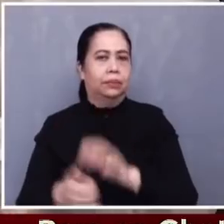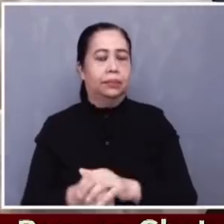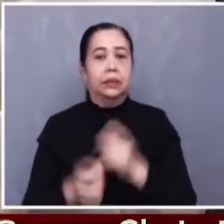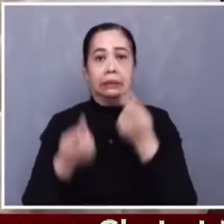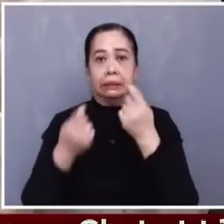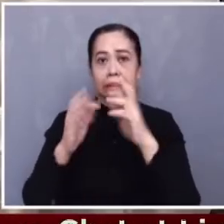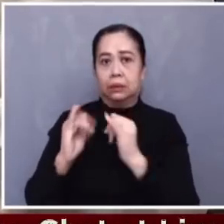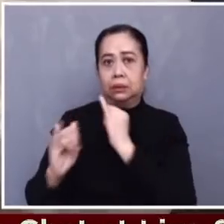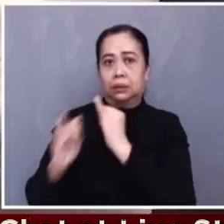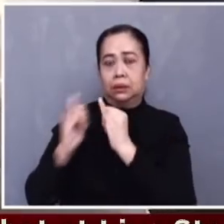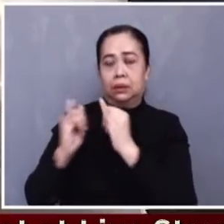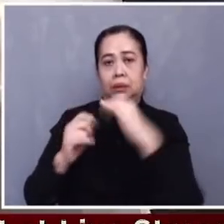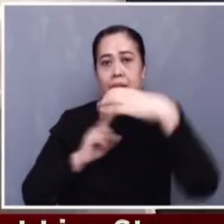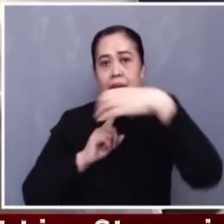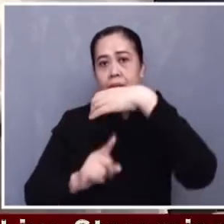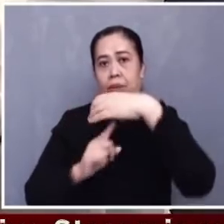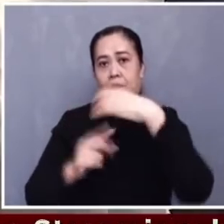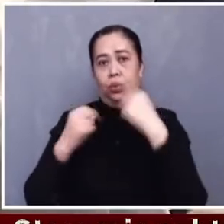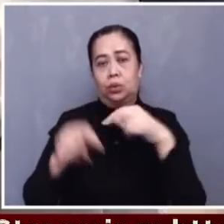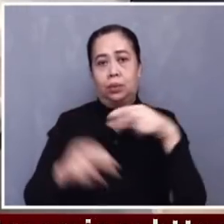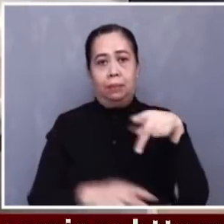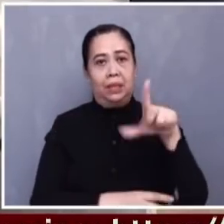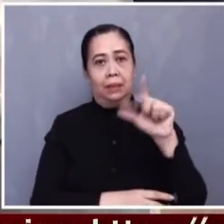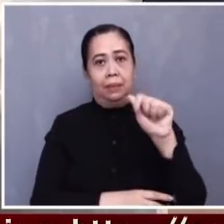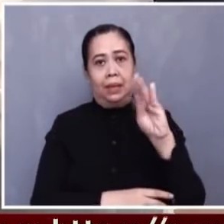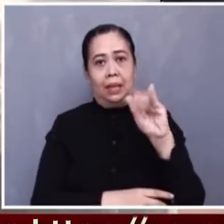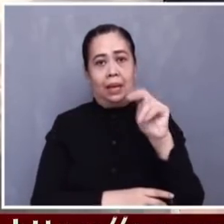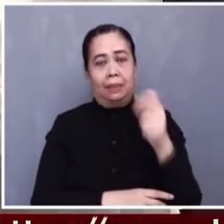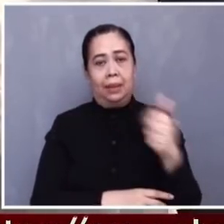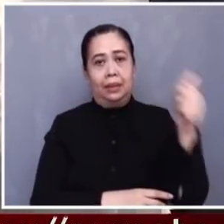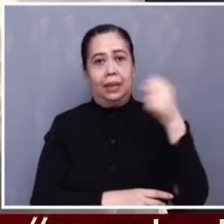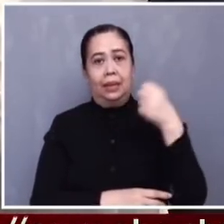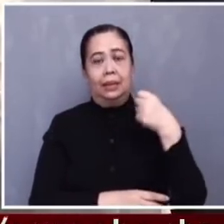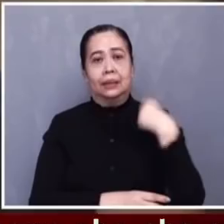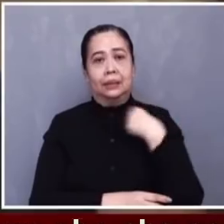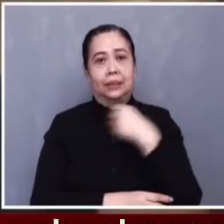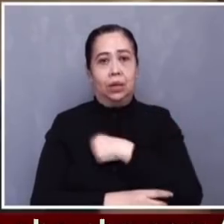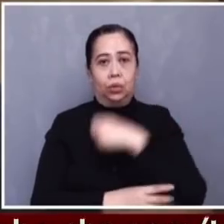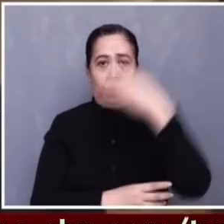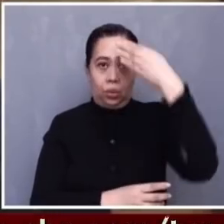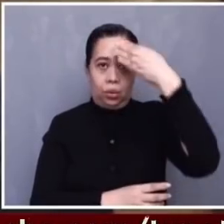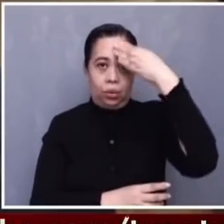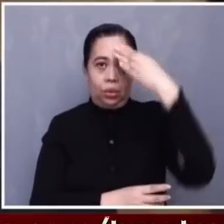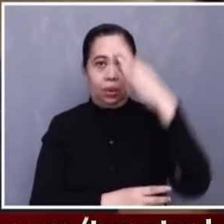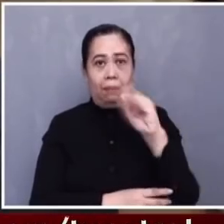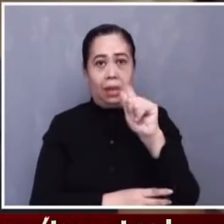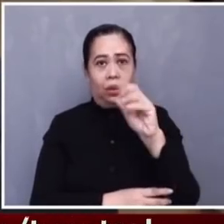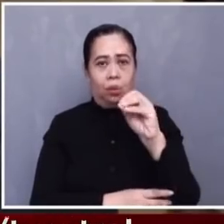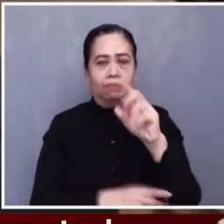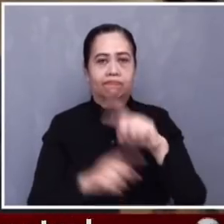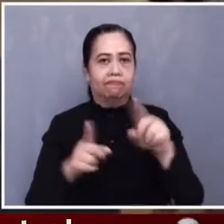ng ABS-CBN News si PDP laban standard bearer Senator Ronald Bato de la Rosa, pero wala pa